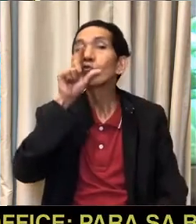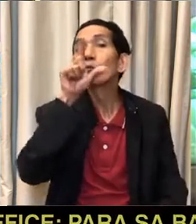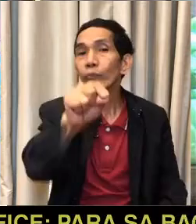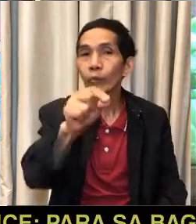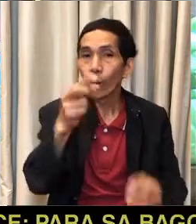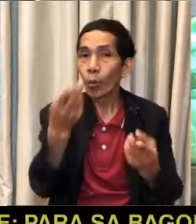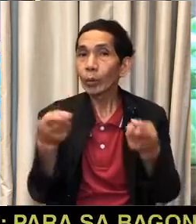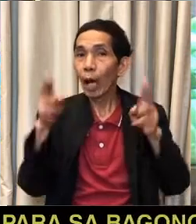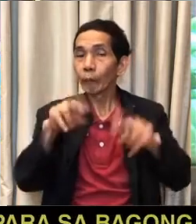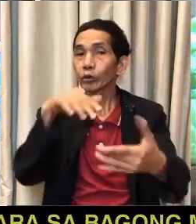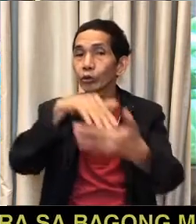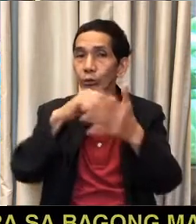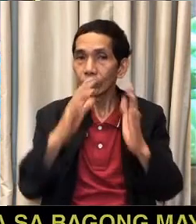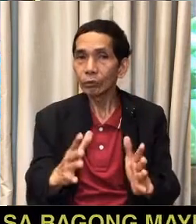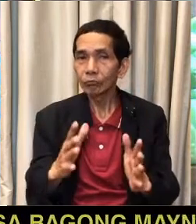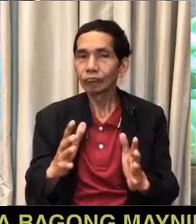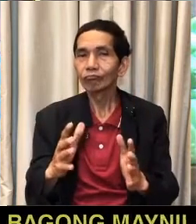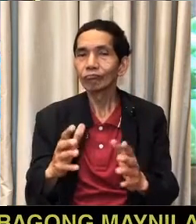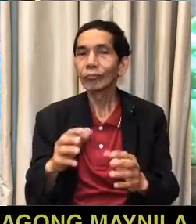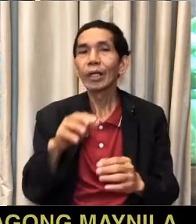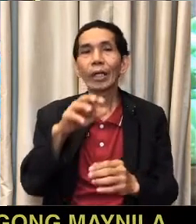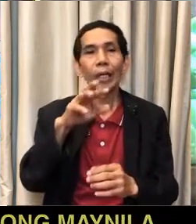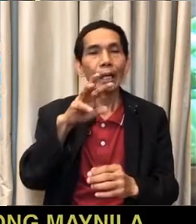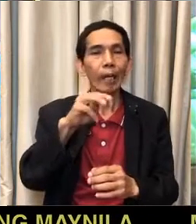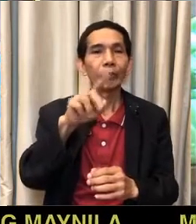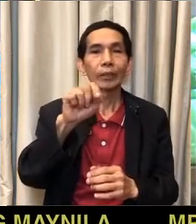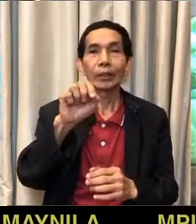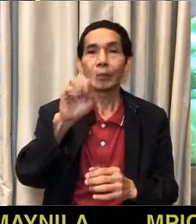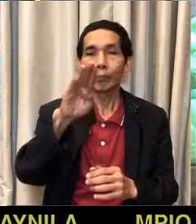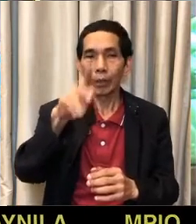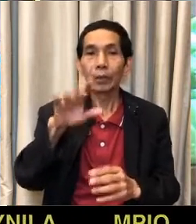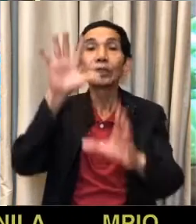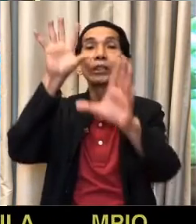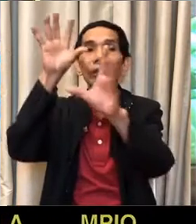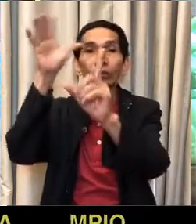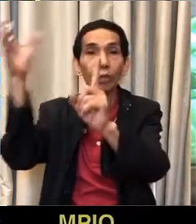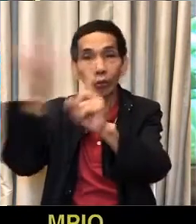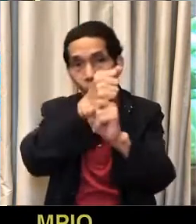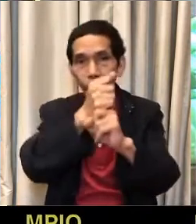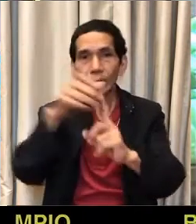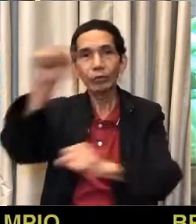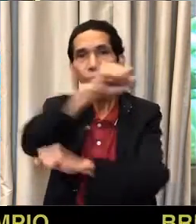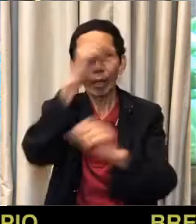yung nangyari sa kanya. Inaksyonan ng MTPB. Nahuli yung driver.